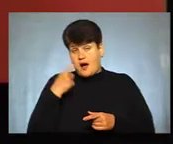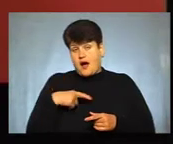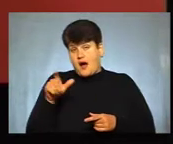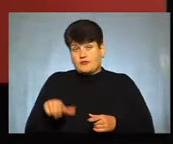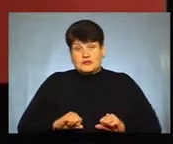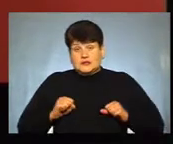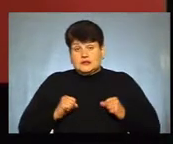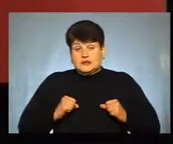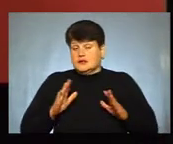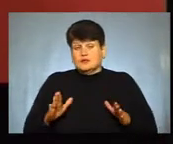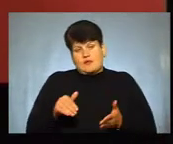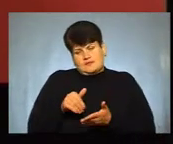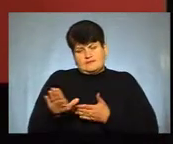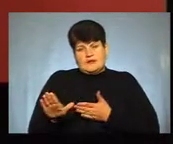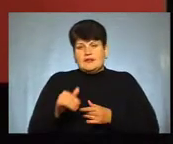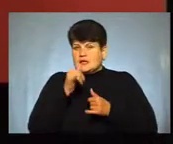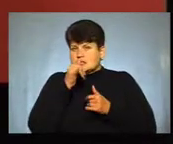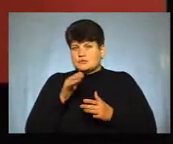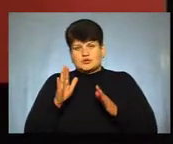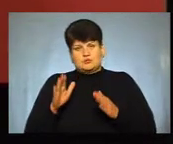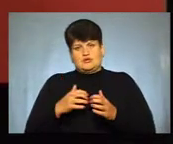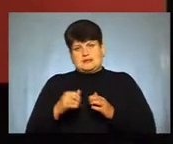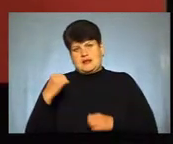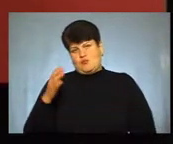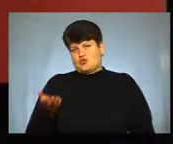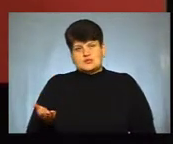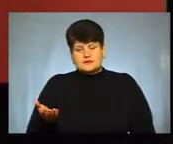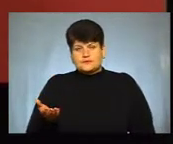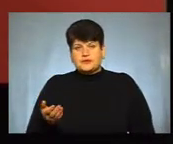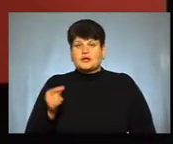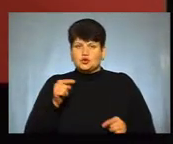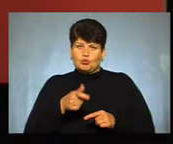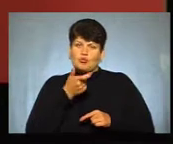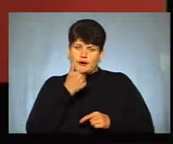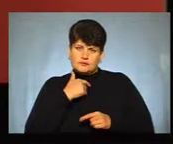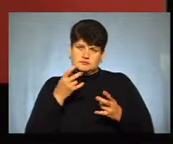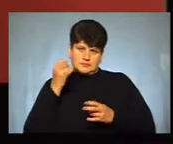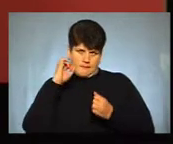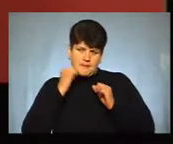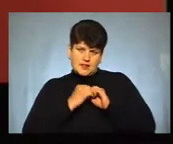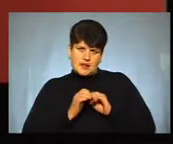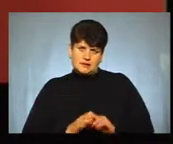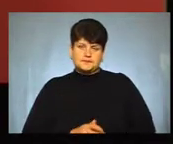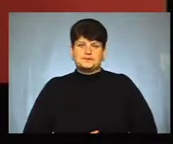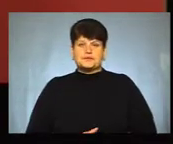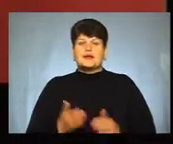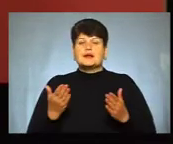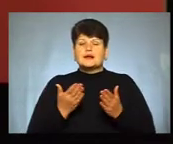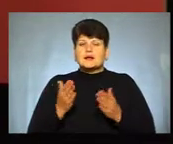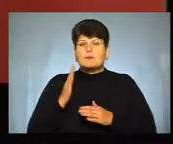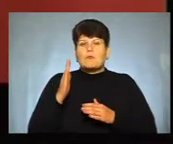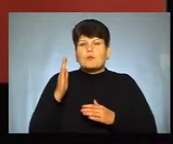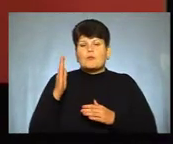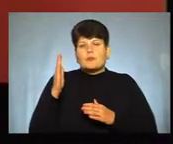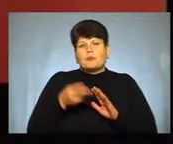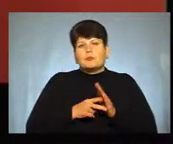проект вже буде відхилений, і він, відповідно, не зможе бути серед переможців. Тому про етику завжди потрібно пам'ятати. Які прогнози, скільки